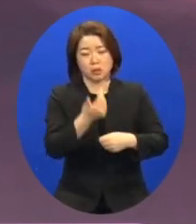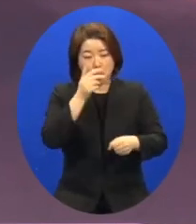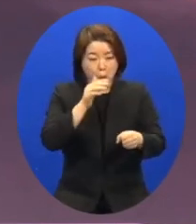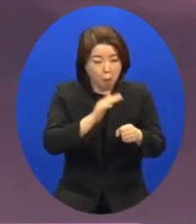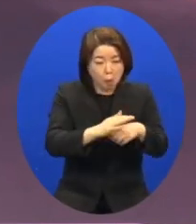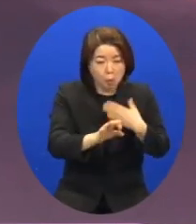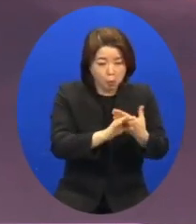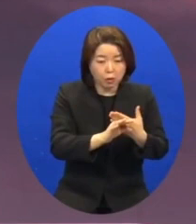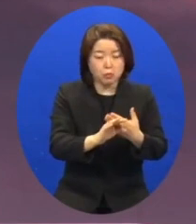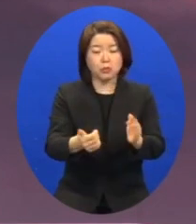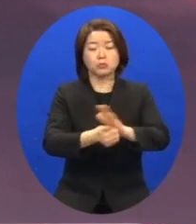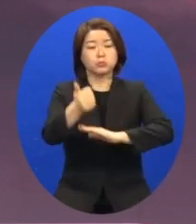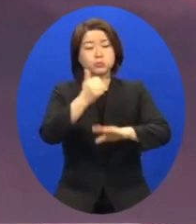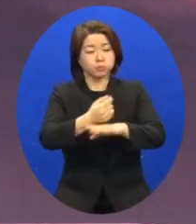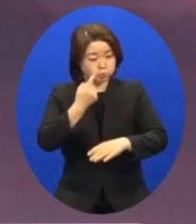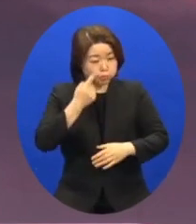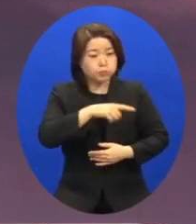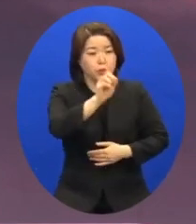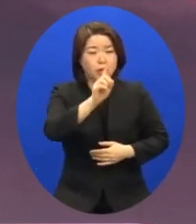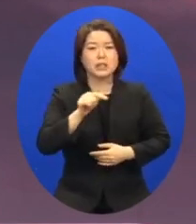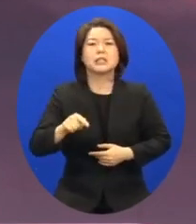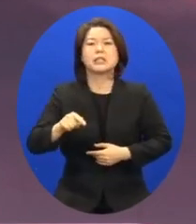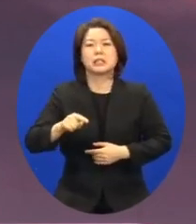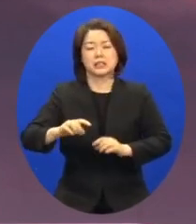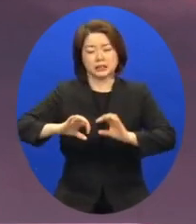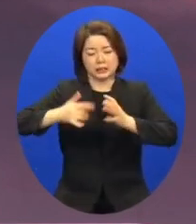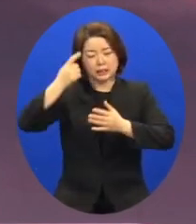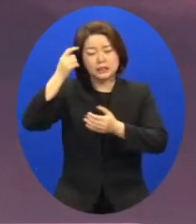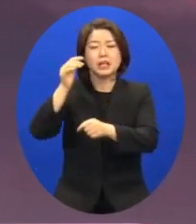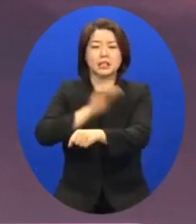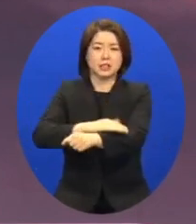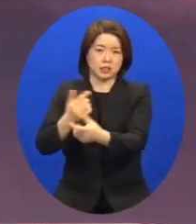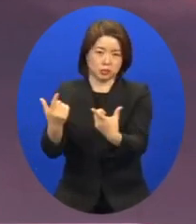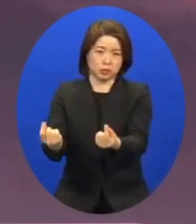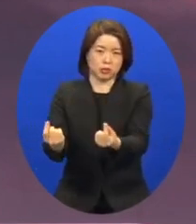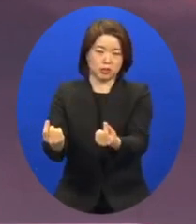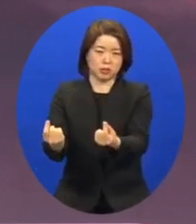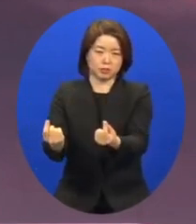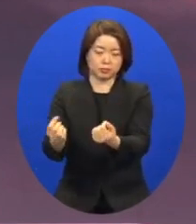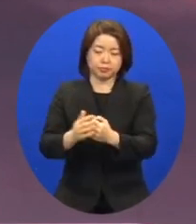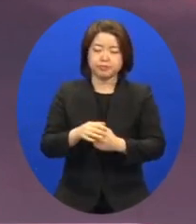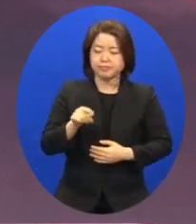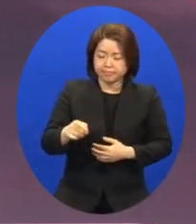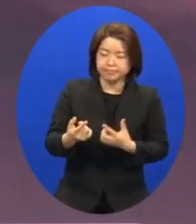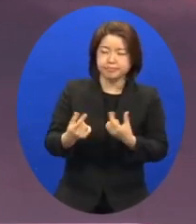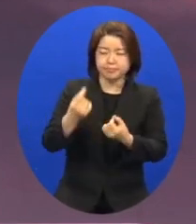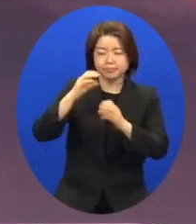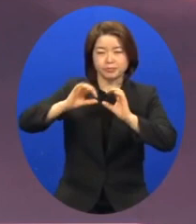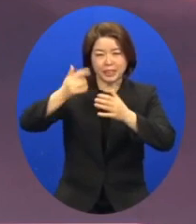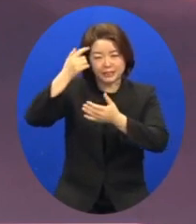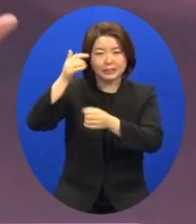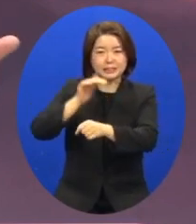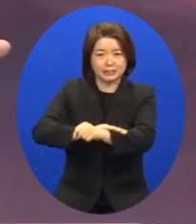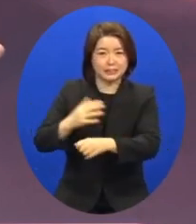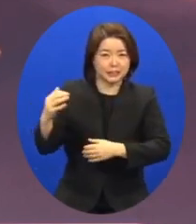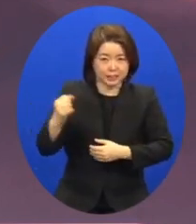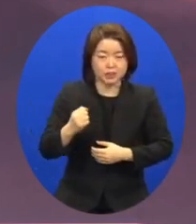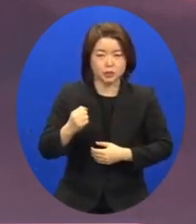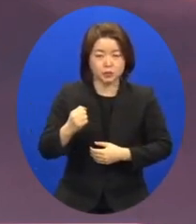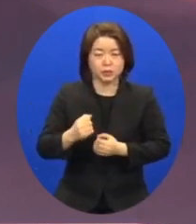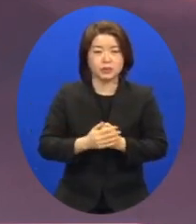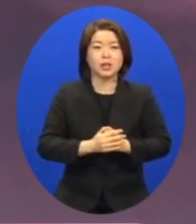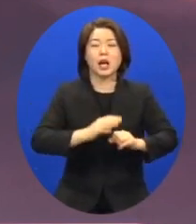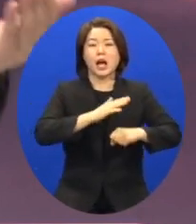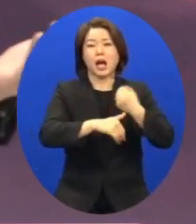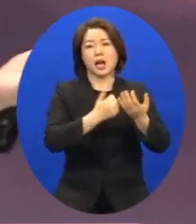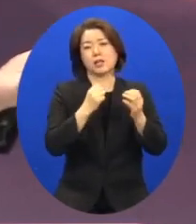출 3 하라 그게 세상 g 입니다 이런 세상 지혜로는 하나님의 존재